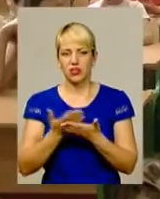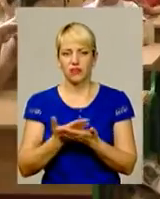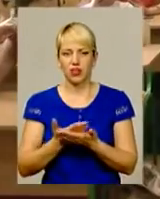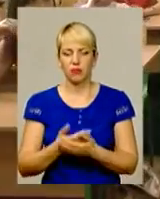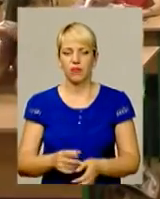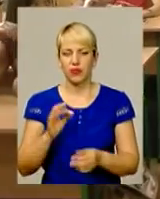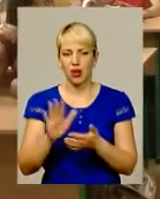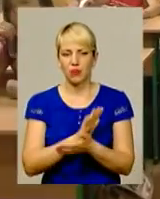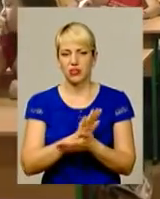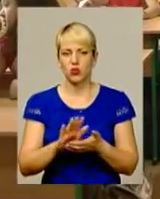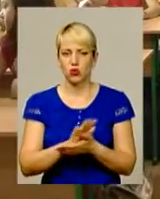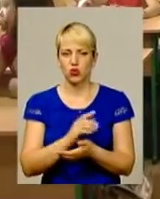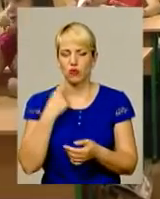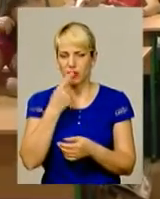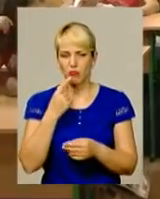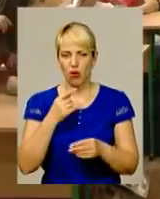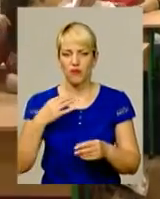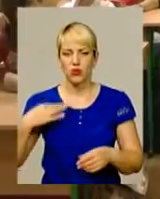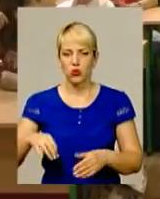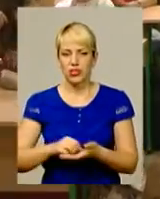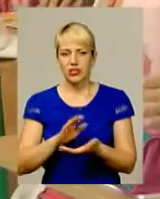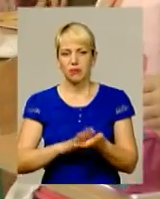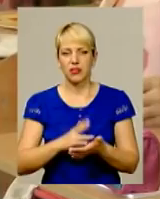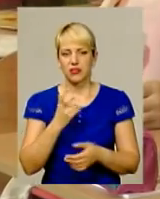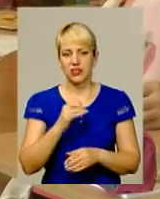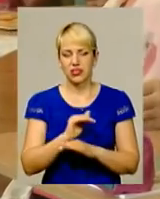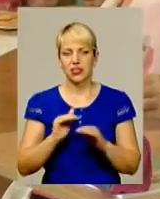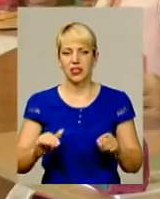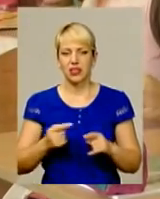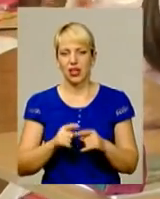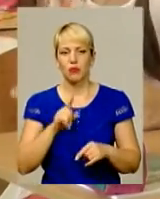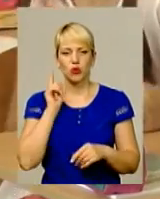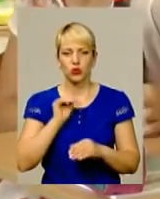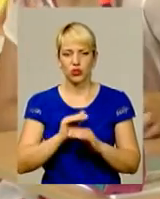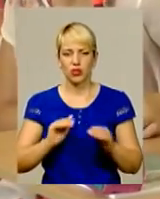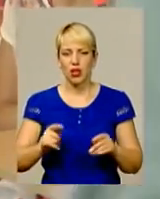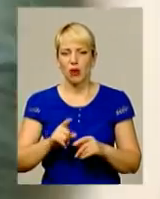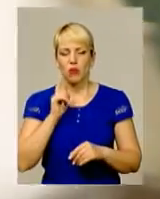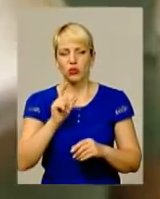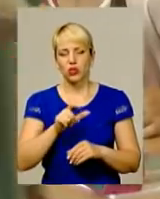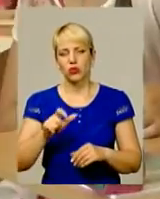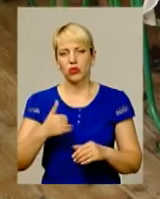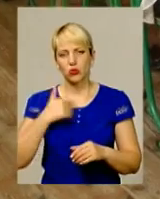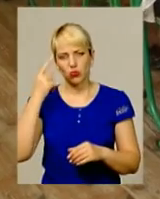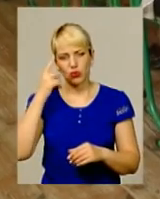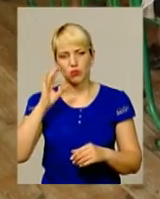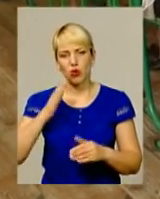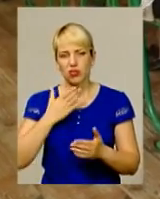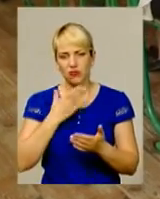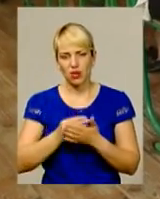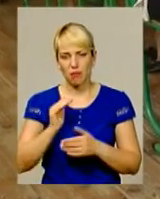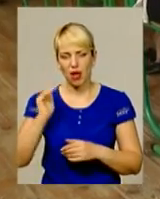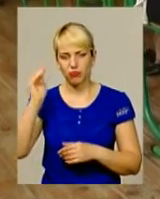будуть. На безкоштовні мовні курси записались майже 200 дітей. Попри юний вік, молоде покоління вже замислюється над